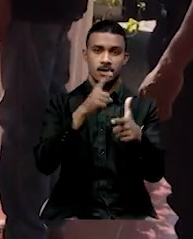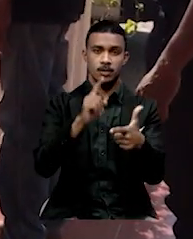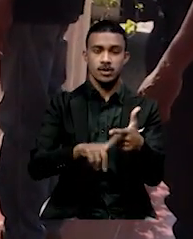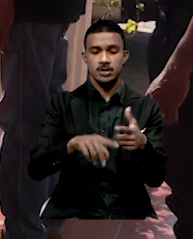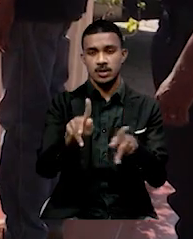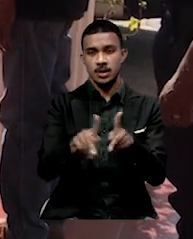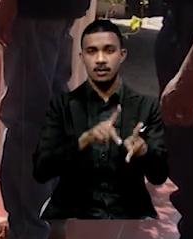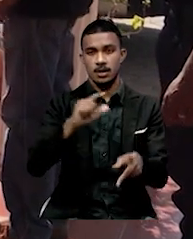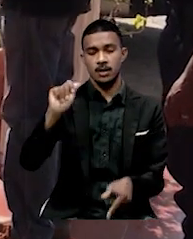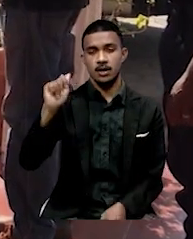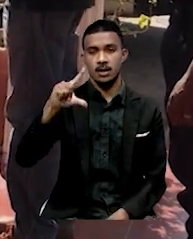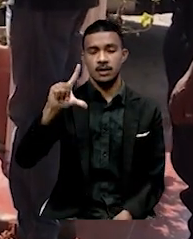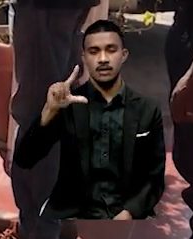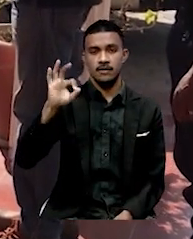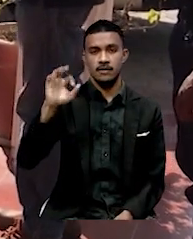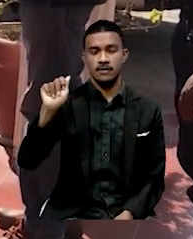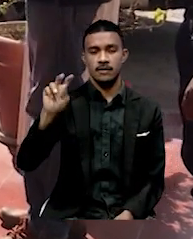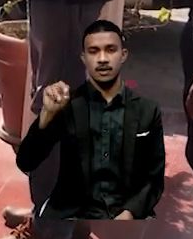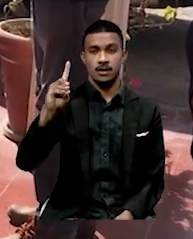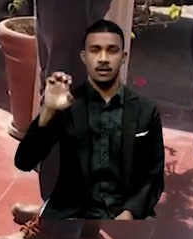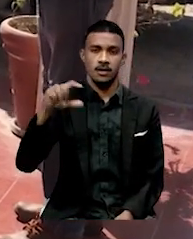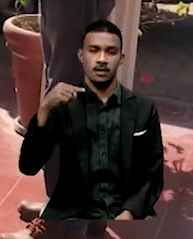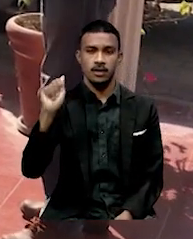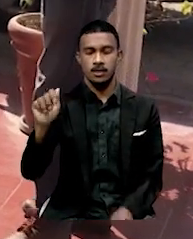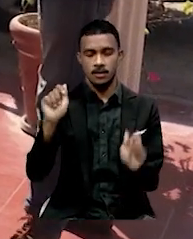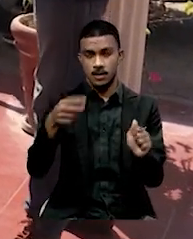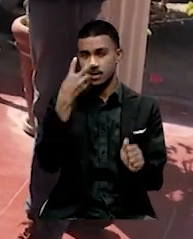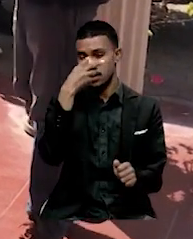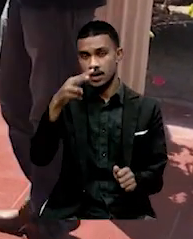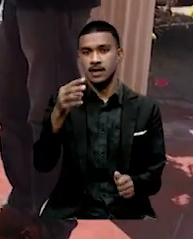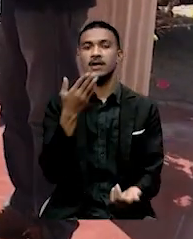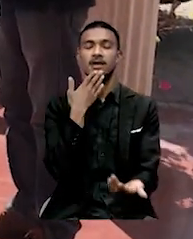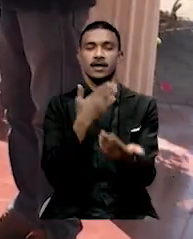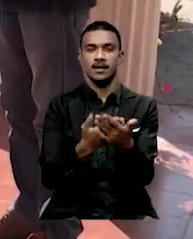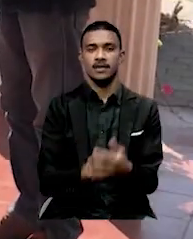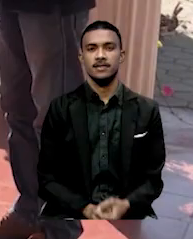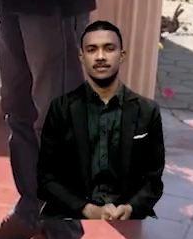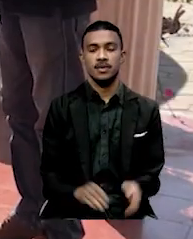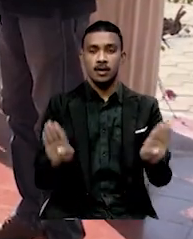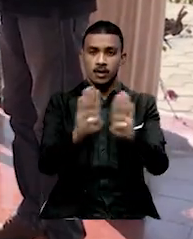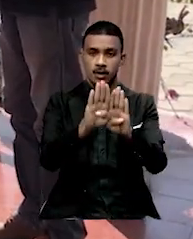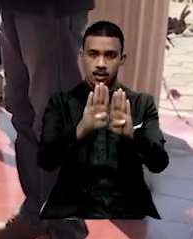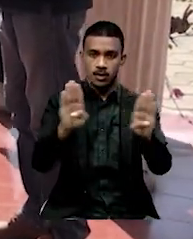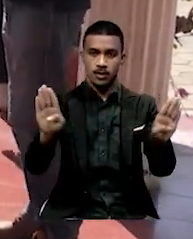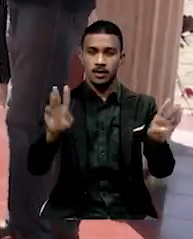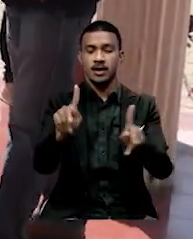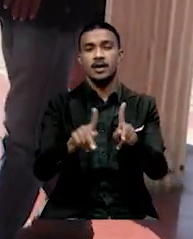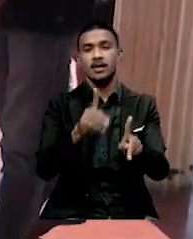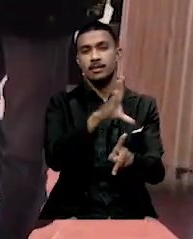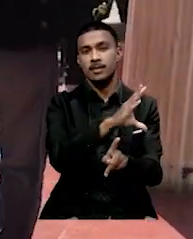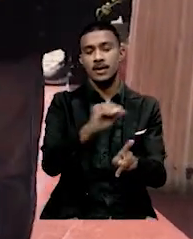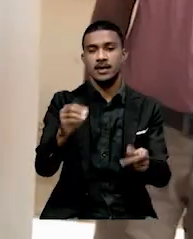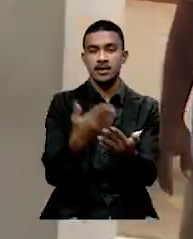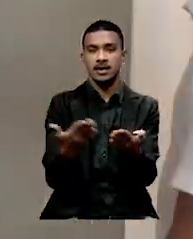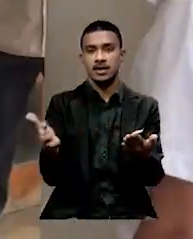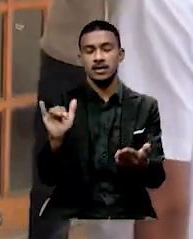visual alfanias maka tinggi analisa perlu dihare di dia loke be emane bagaz yang sini perlu